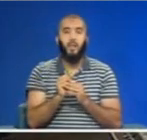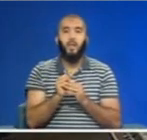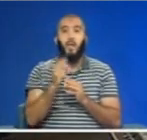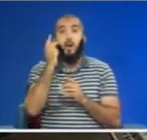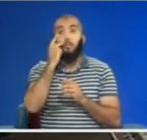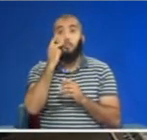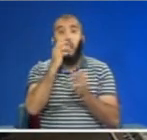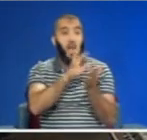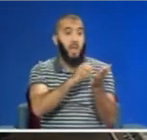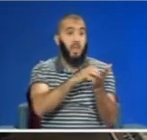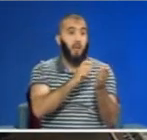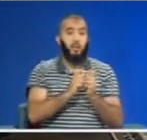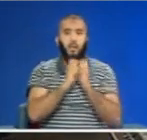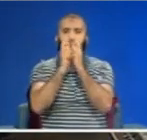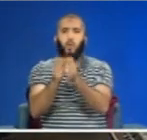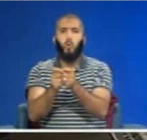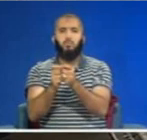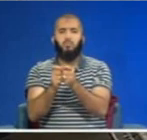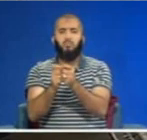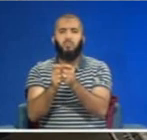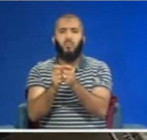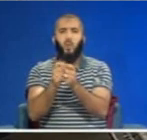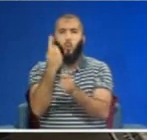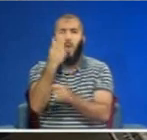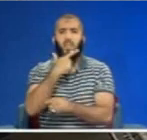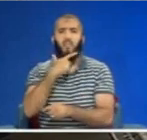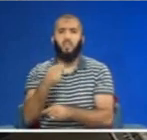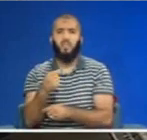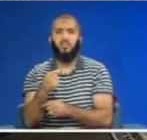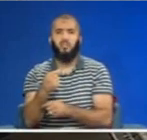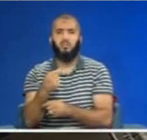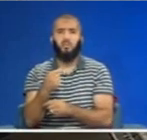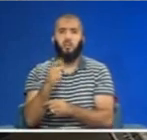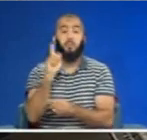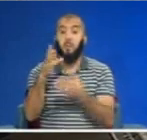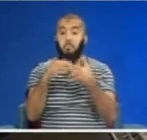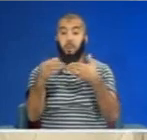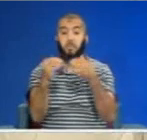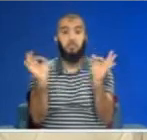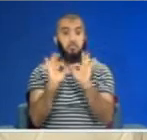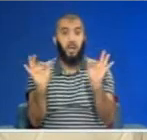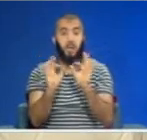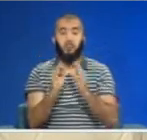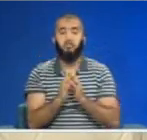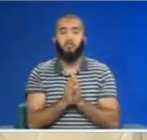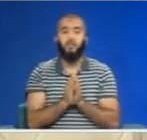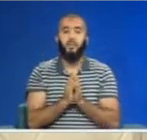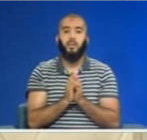للأخ ولم يكتبها له لأحد أبنائه. نعم. ودون كتابة. نعم. وبعد وفاة الأب